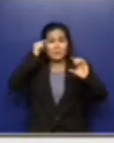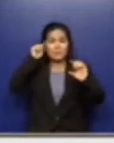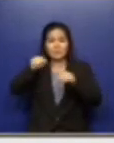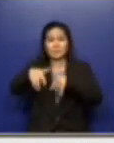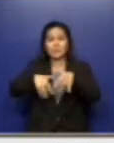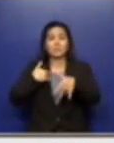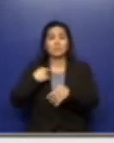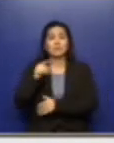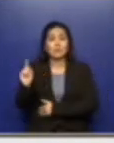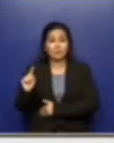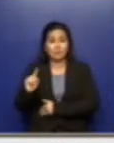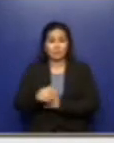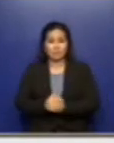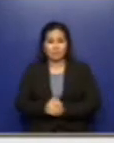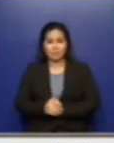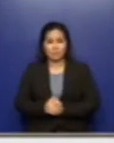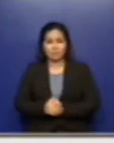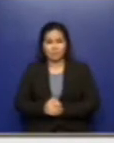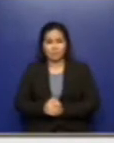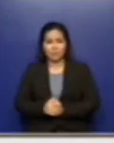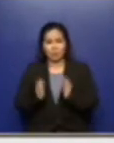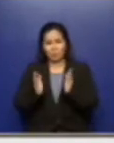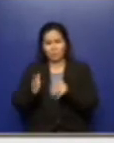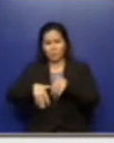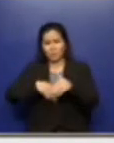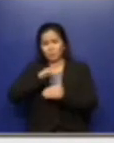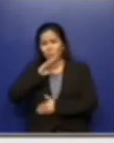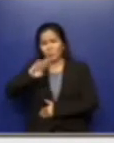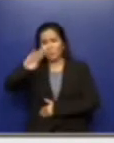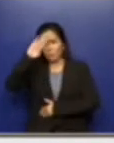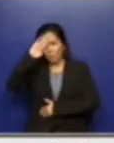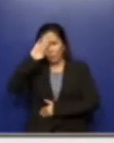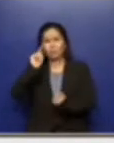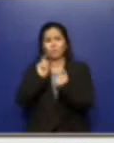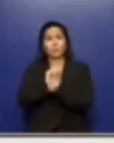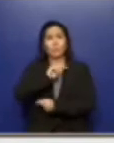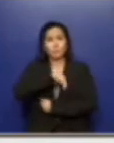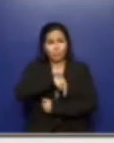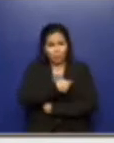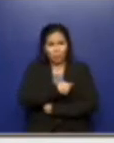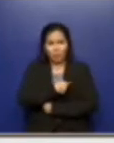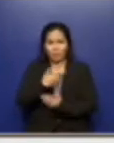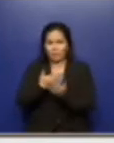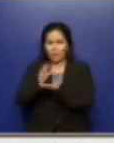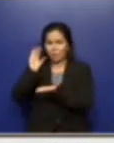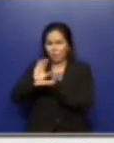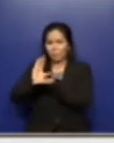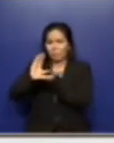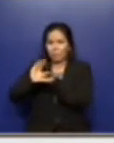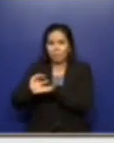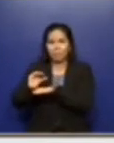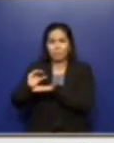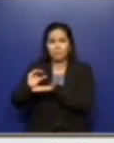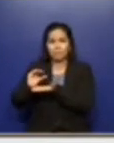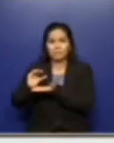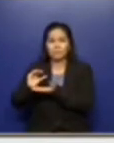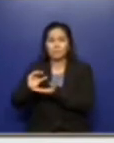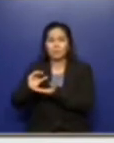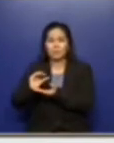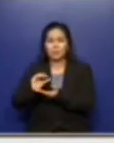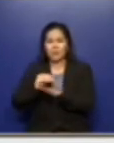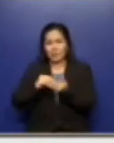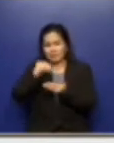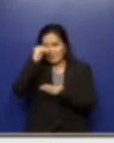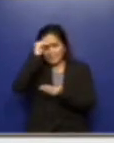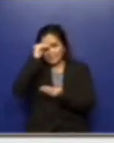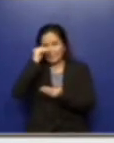นเจ็บไข้ได้ป่วยก็ต้องไปหาหมอก็ถูกตัดงบประมาณนะครับให้การศึกษา